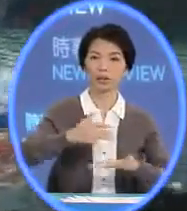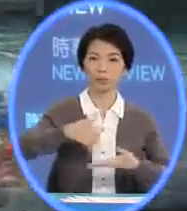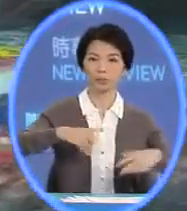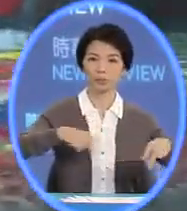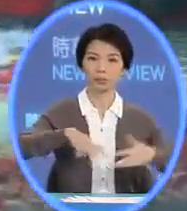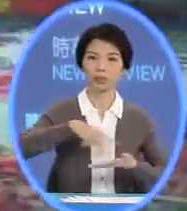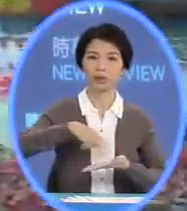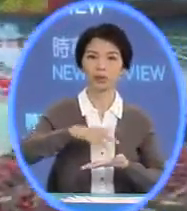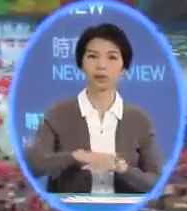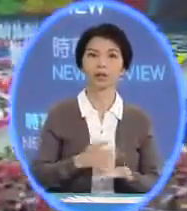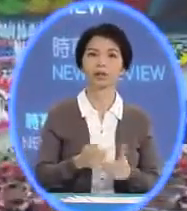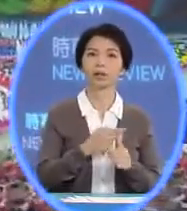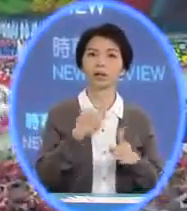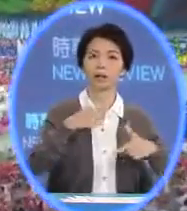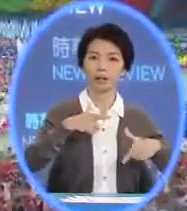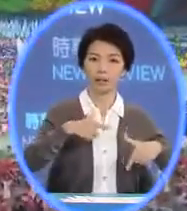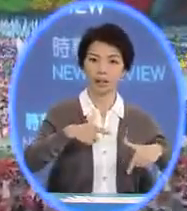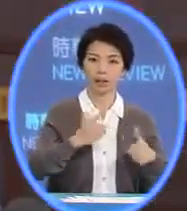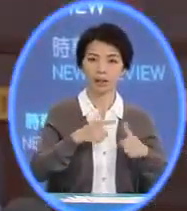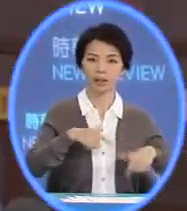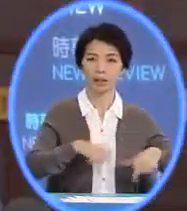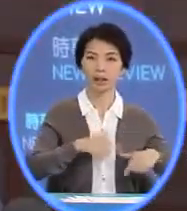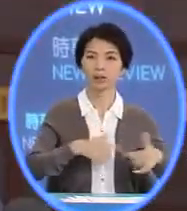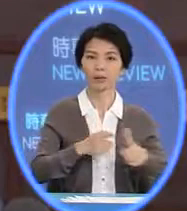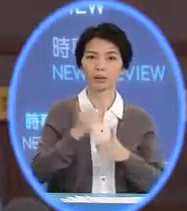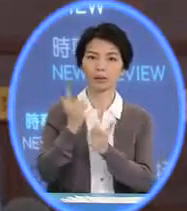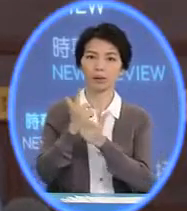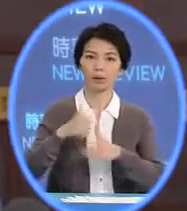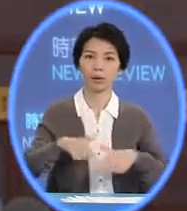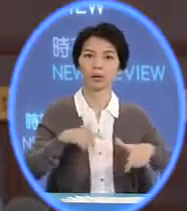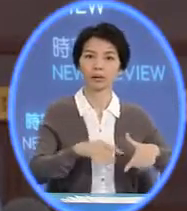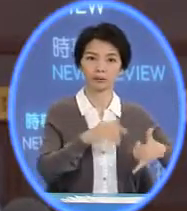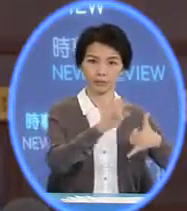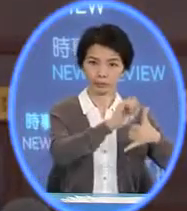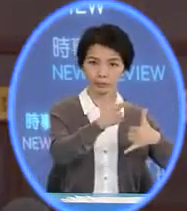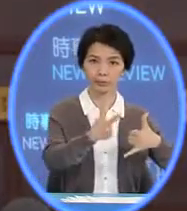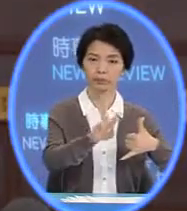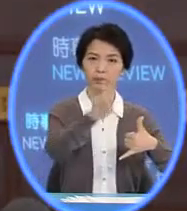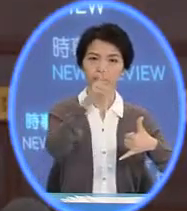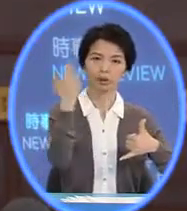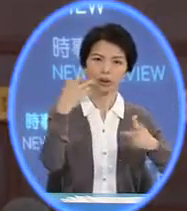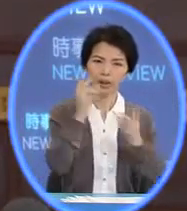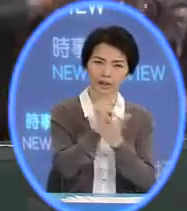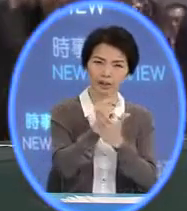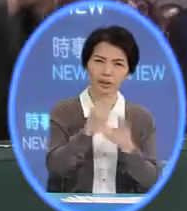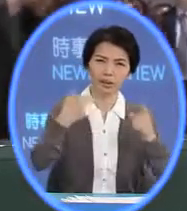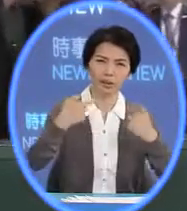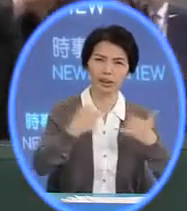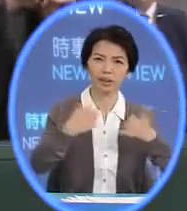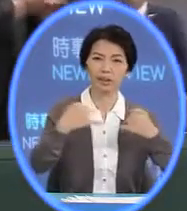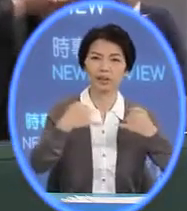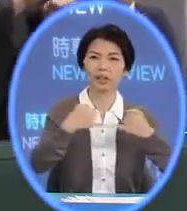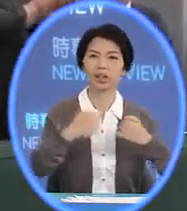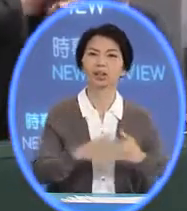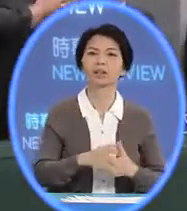成为第一位向北韩民众发表公开讲话的南韩总统。他提议南北韩彻底消除过去七十年来的敌对，话会同